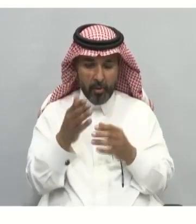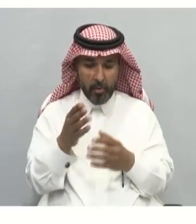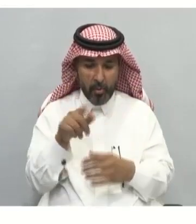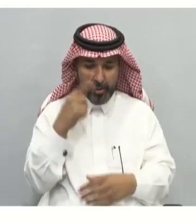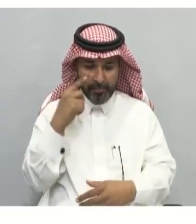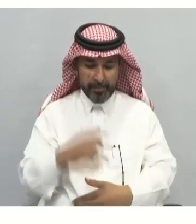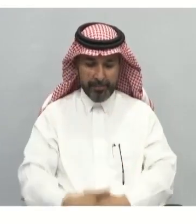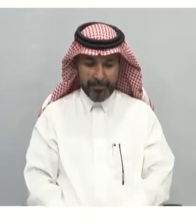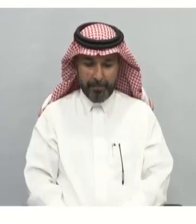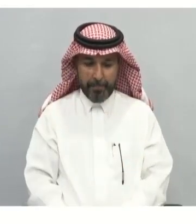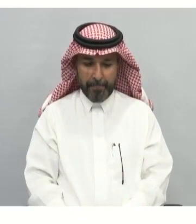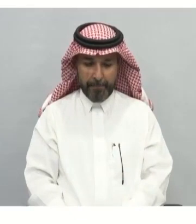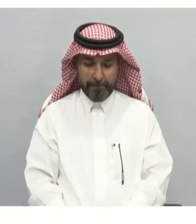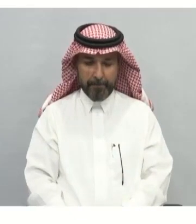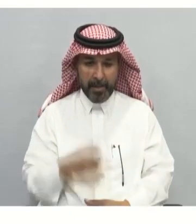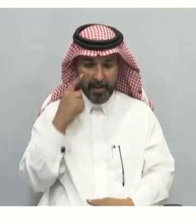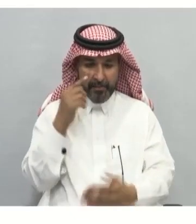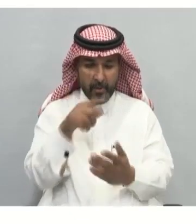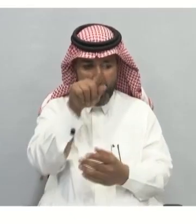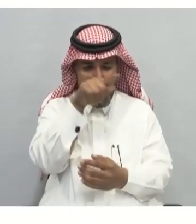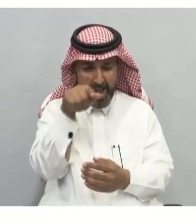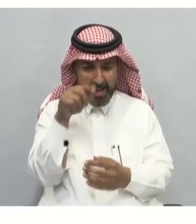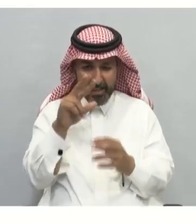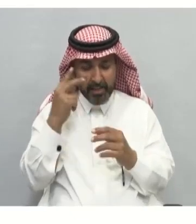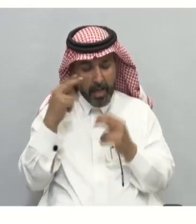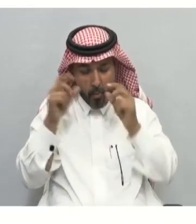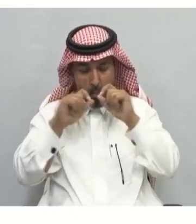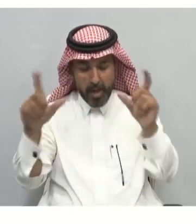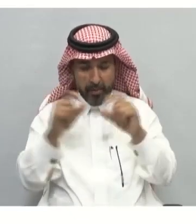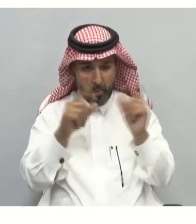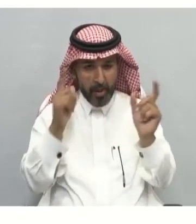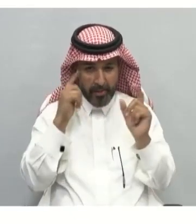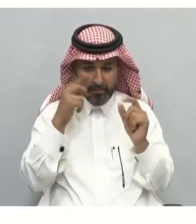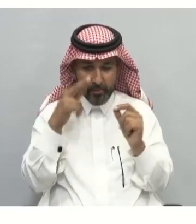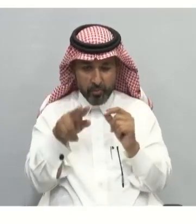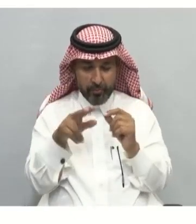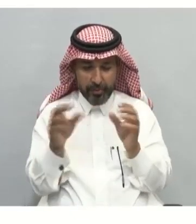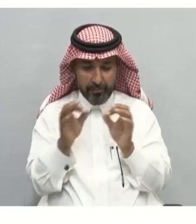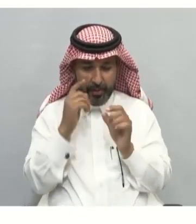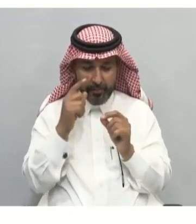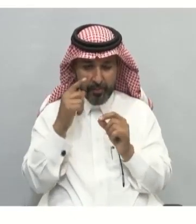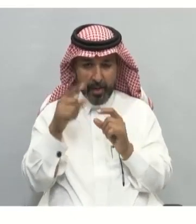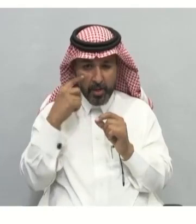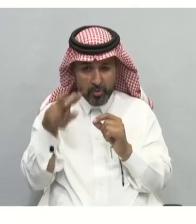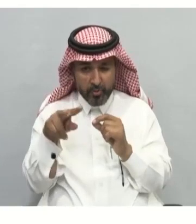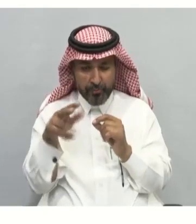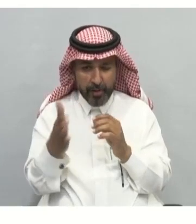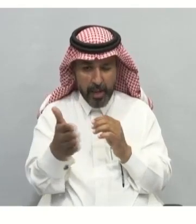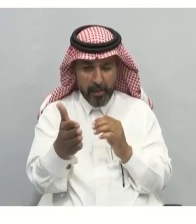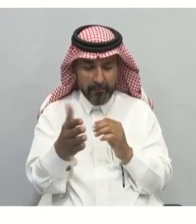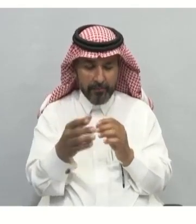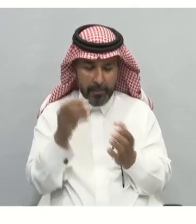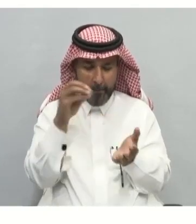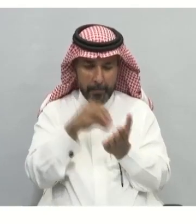من الناس فمن اتبقى الشبهات فمن اتقى الشبهات استبرا لدينه وعرضه ومن وقع في